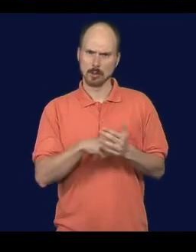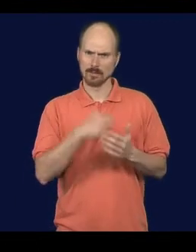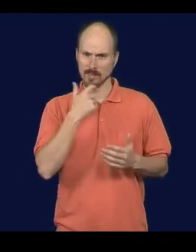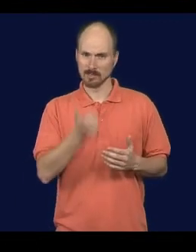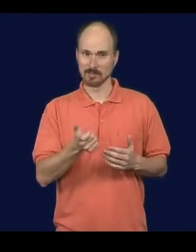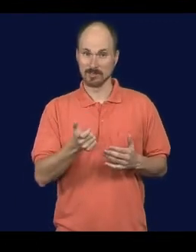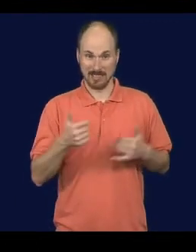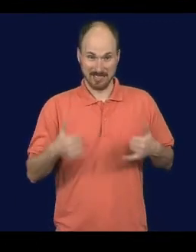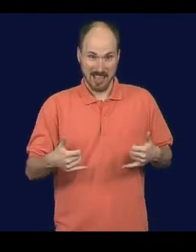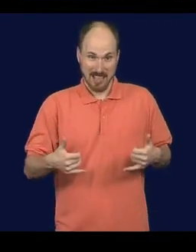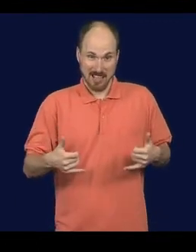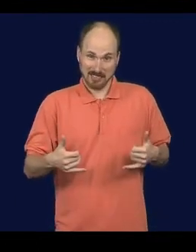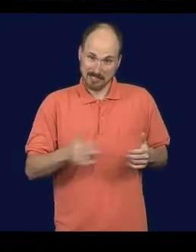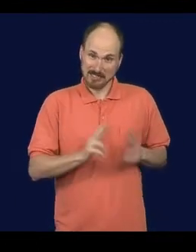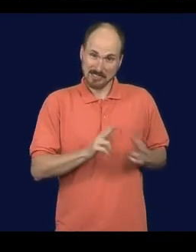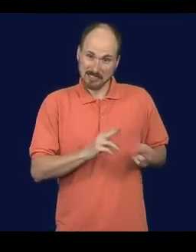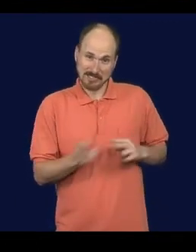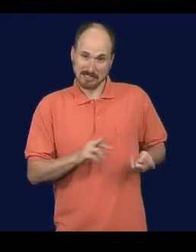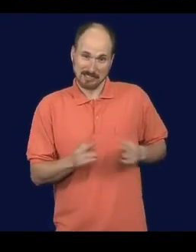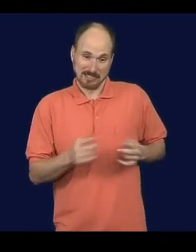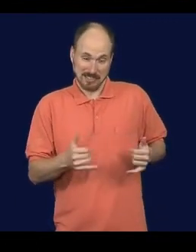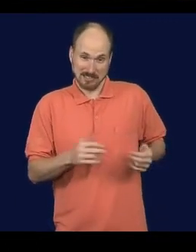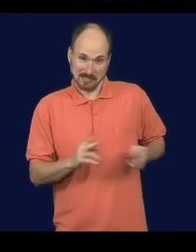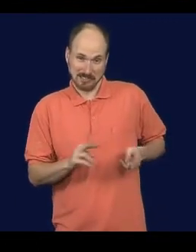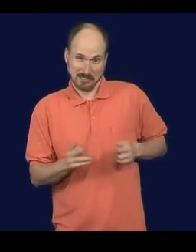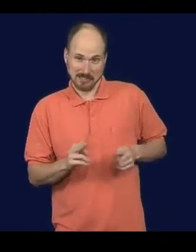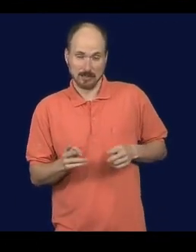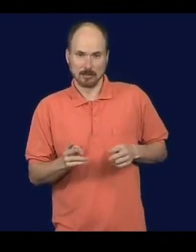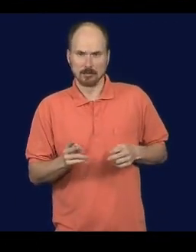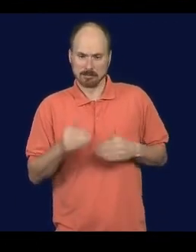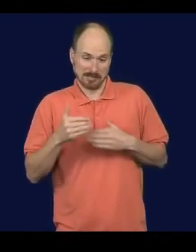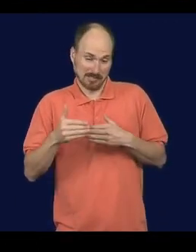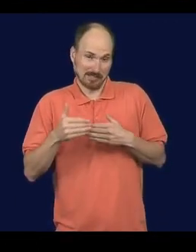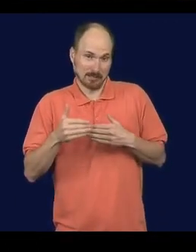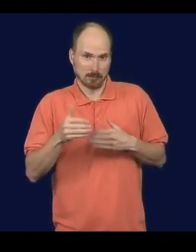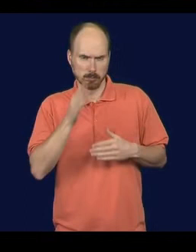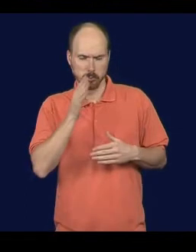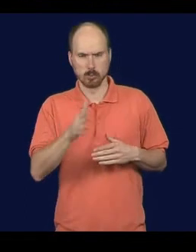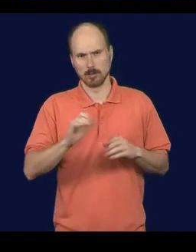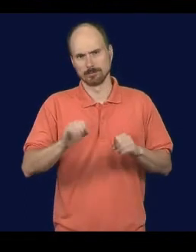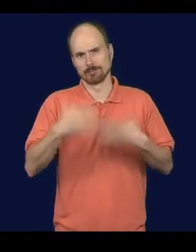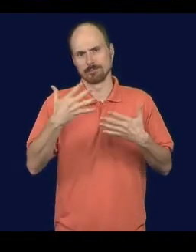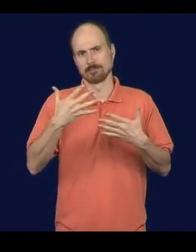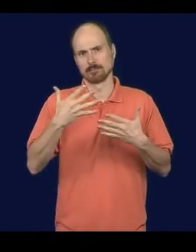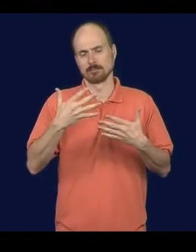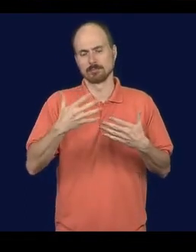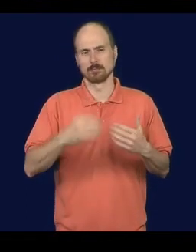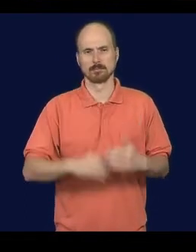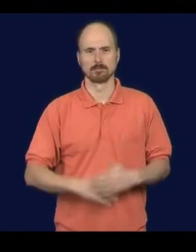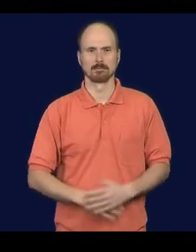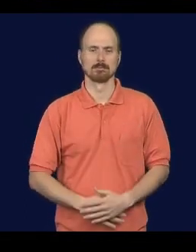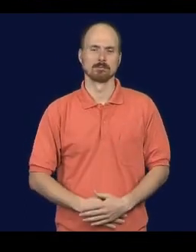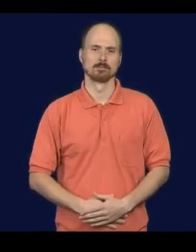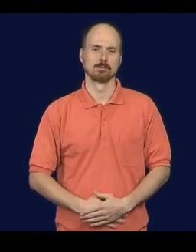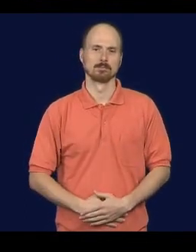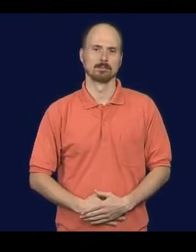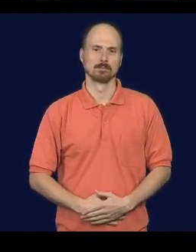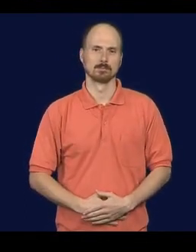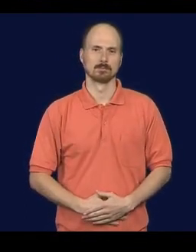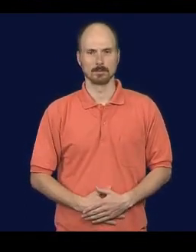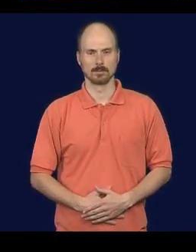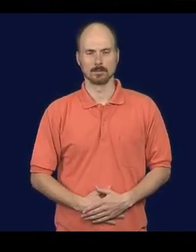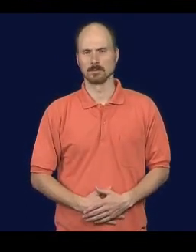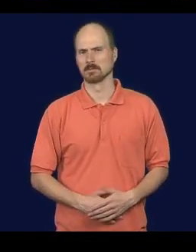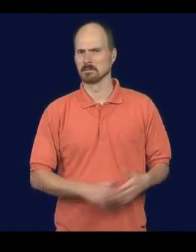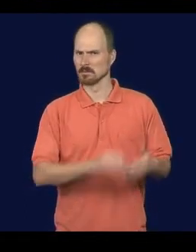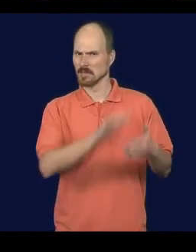víceméně máte pravdu, je to pouze jako z mého nadšení, jsem se do toho pustil. A to, že to využívají na vědomí, tak je takové